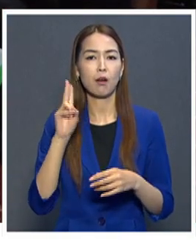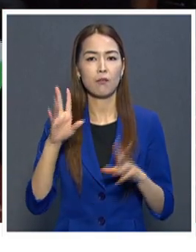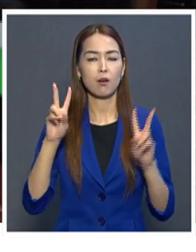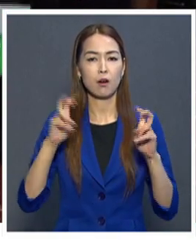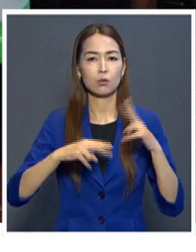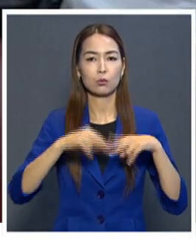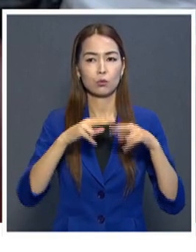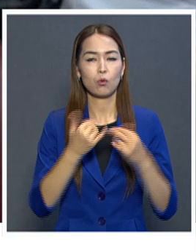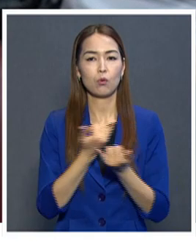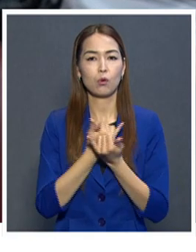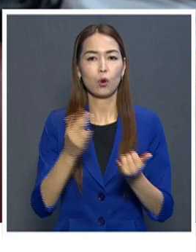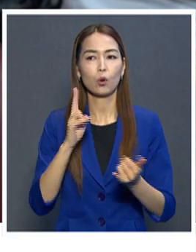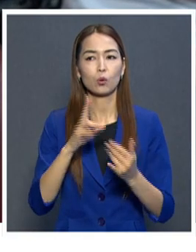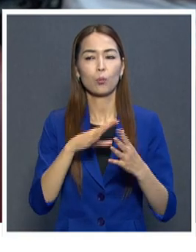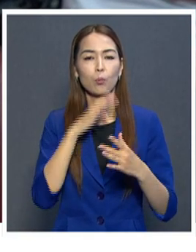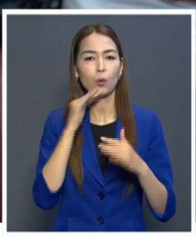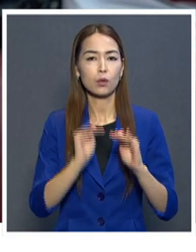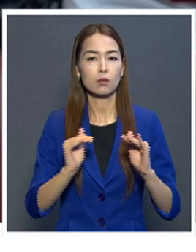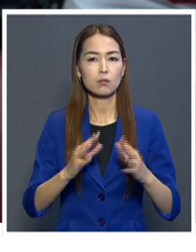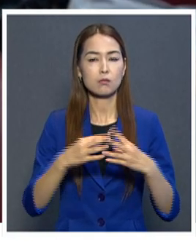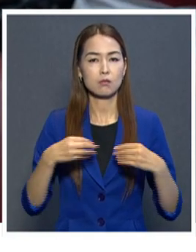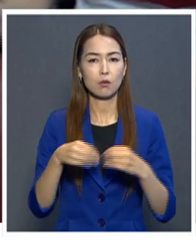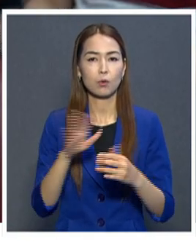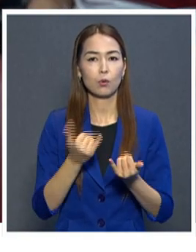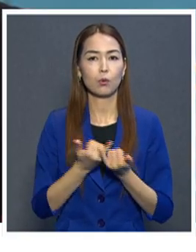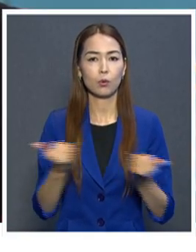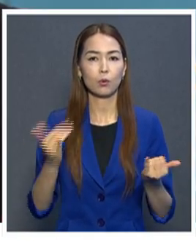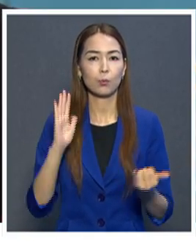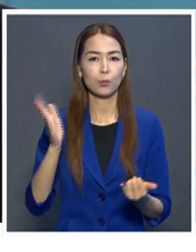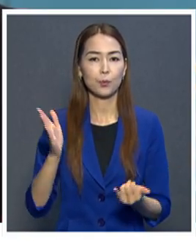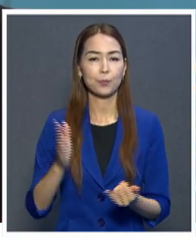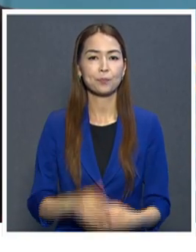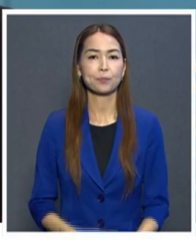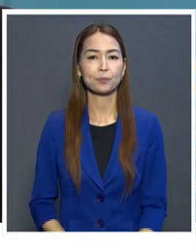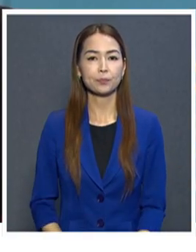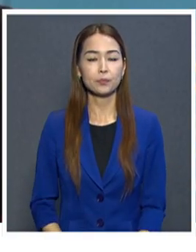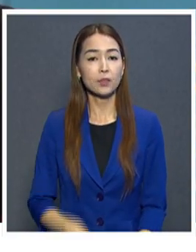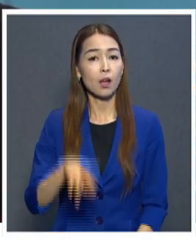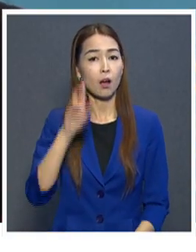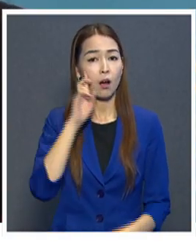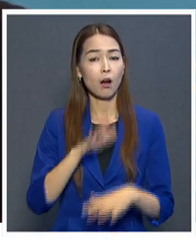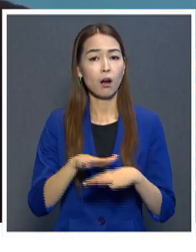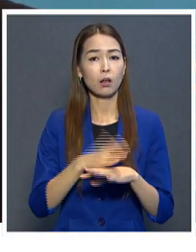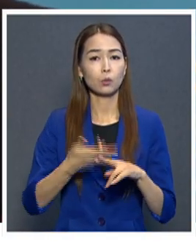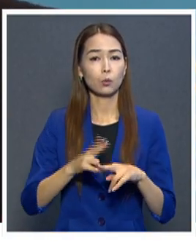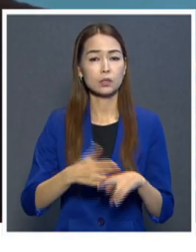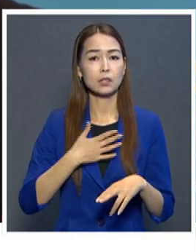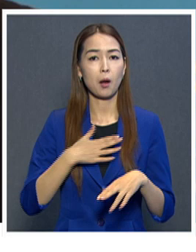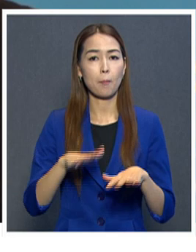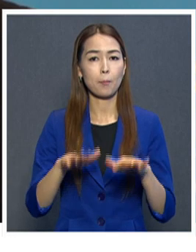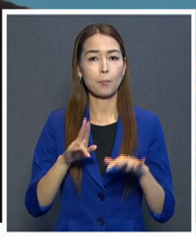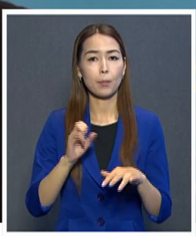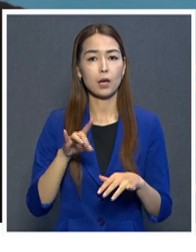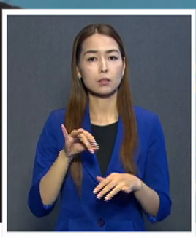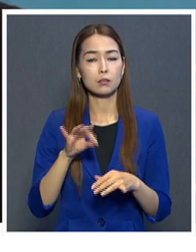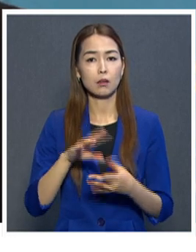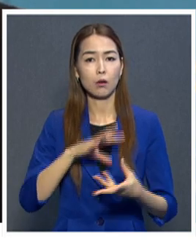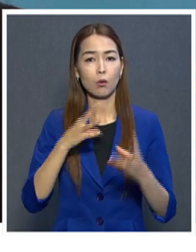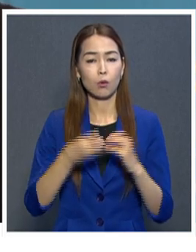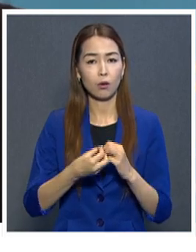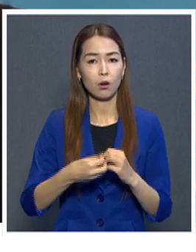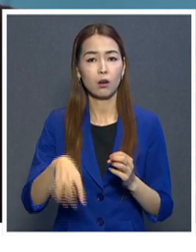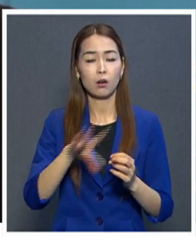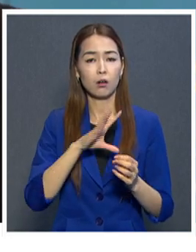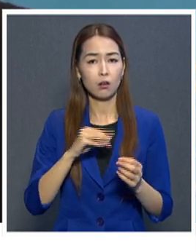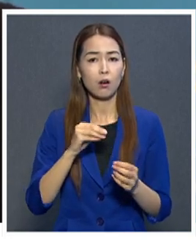филиалының кезектен тыс конференциясында осы мәселелер көтерілді. Халықтың біздің партия деген сенімін осы біздің әлеуметтік терезе